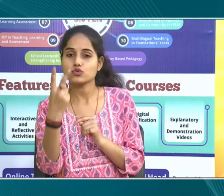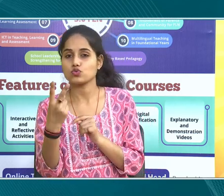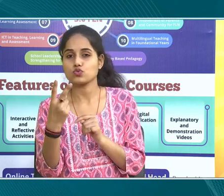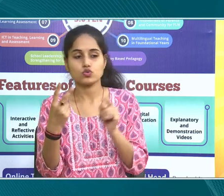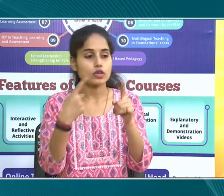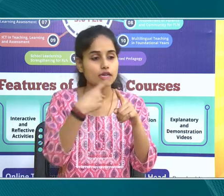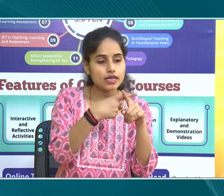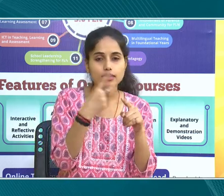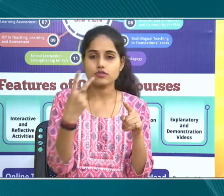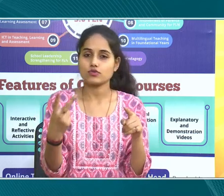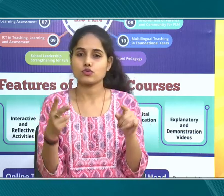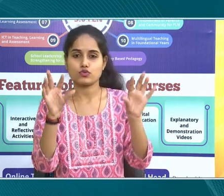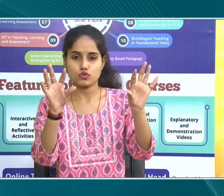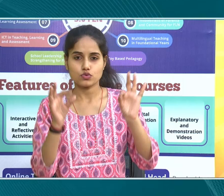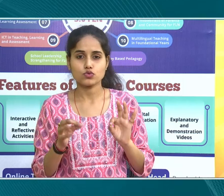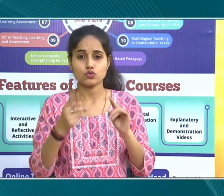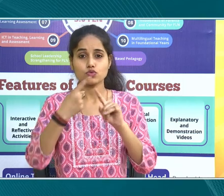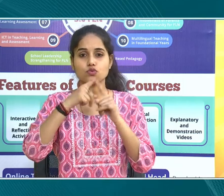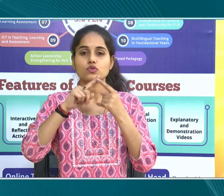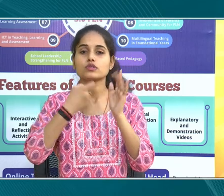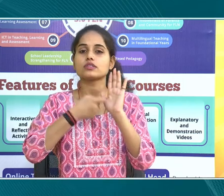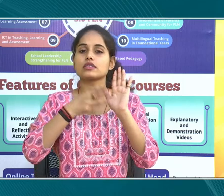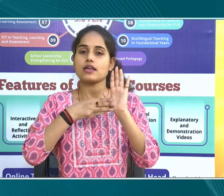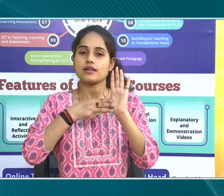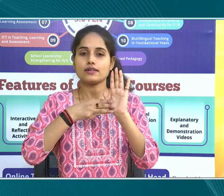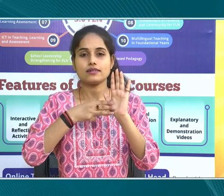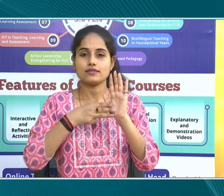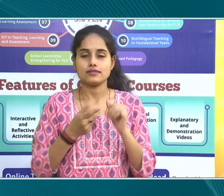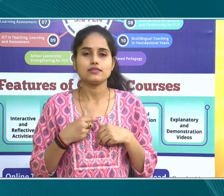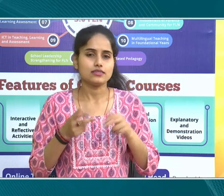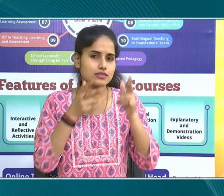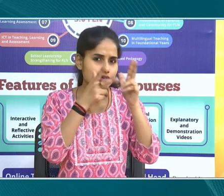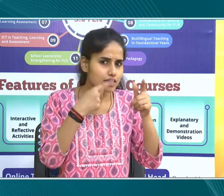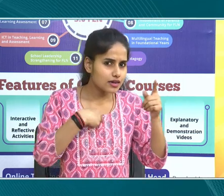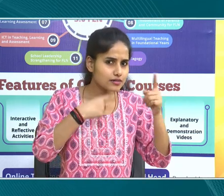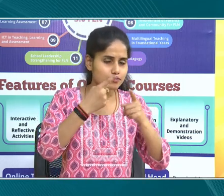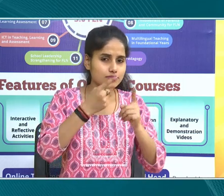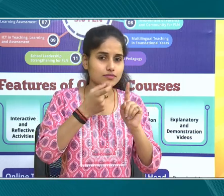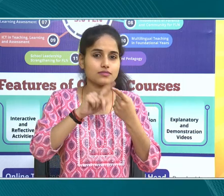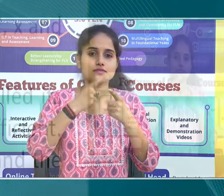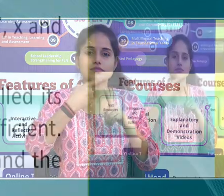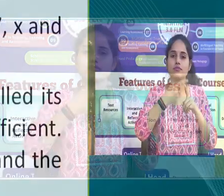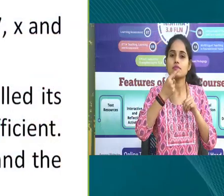तो यह हमारा हुआ की हमने यह देखा एक्सप्रेस